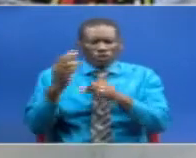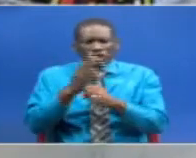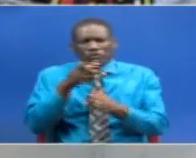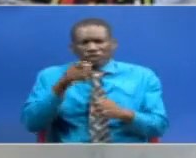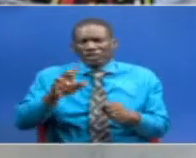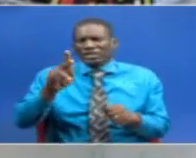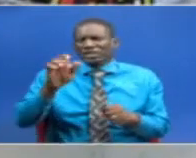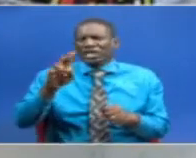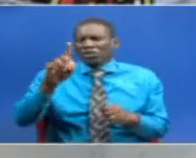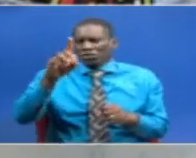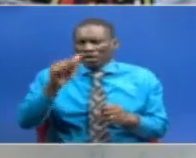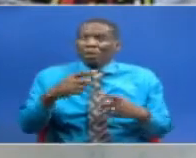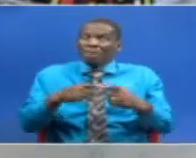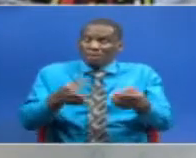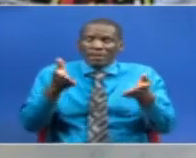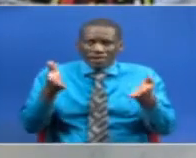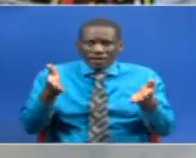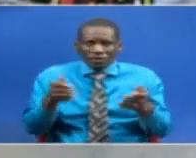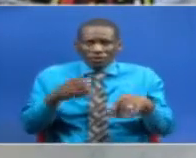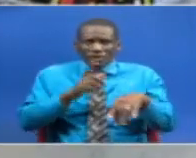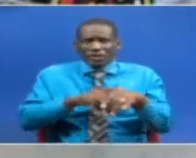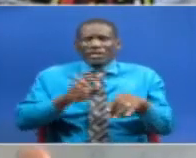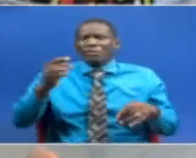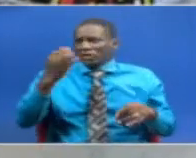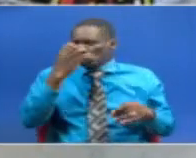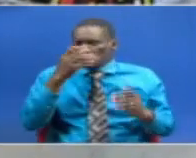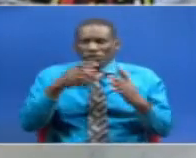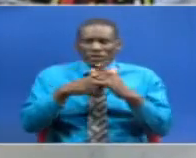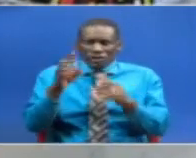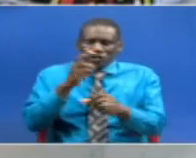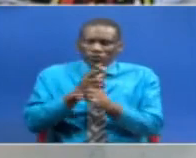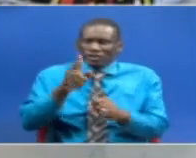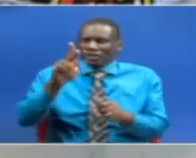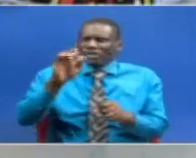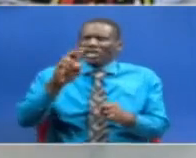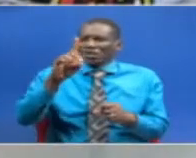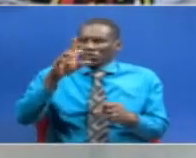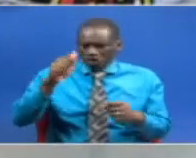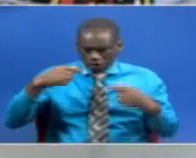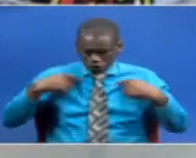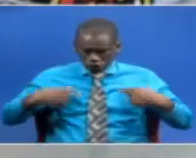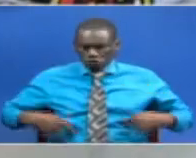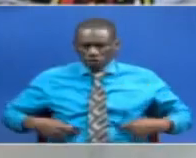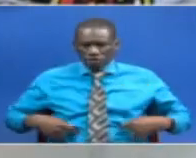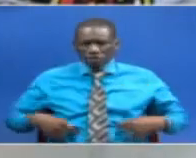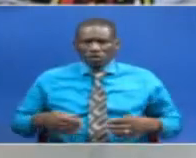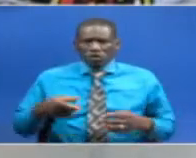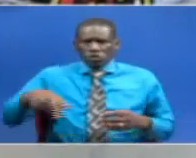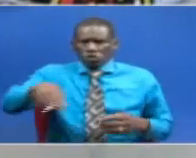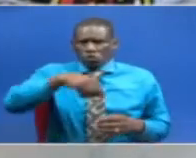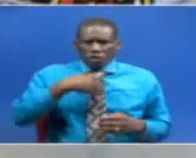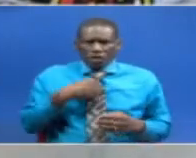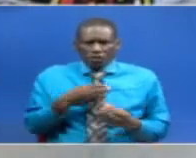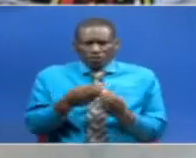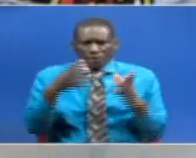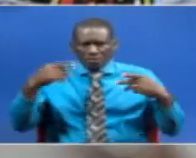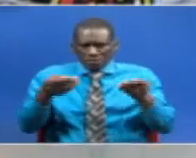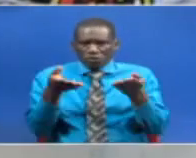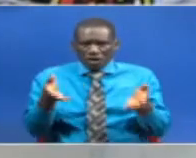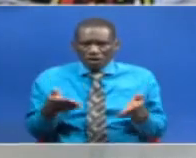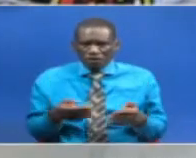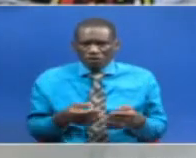kaunda. Lakini sasa hivi alipoanza kuvaa imeleta, kumekuwa na watu wengi